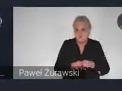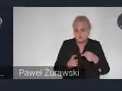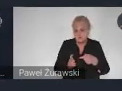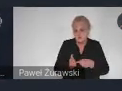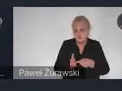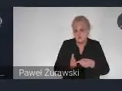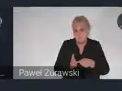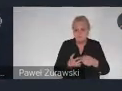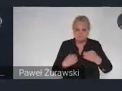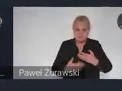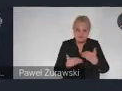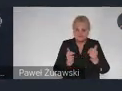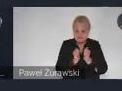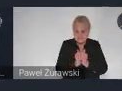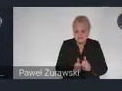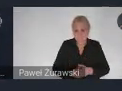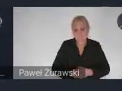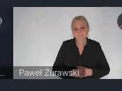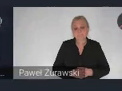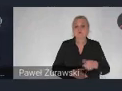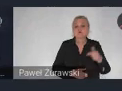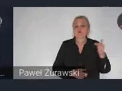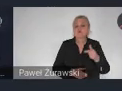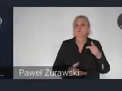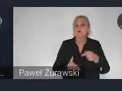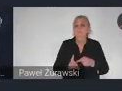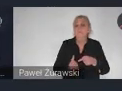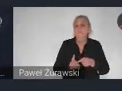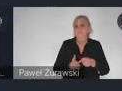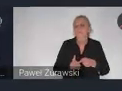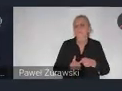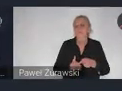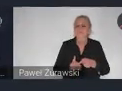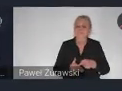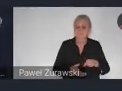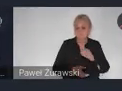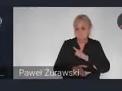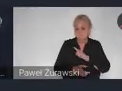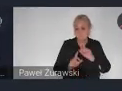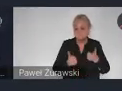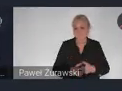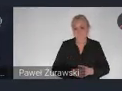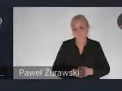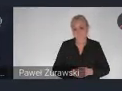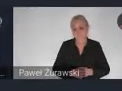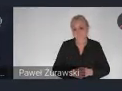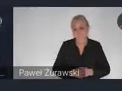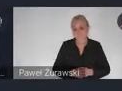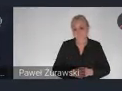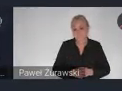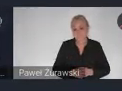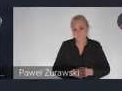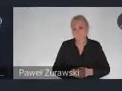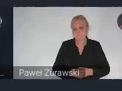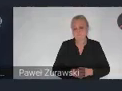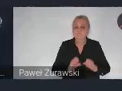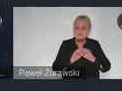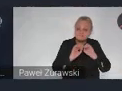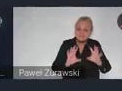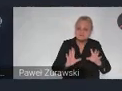przez państwa zadania i należy tutaj zwrócić uwagę na do